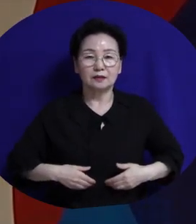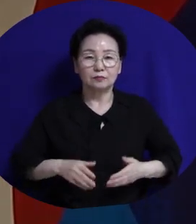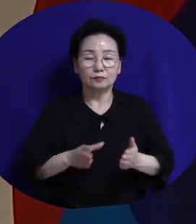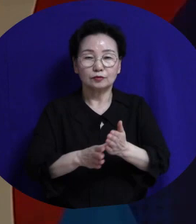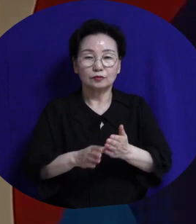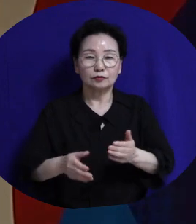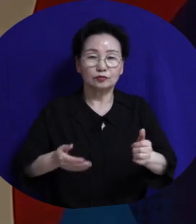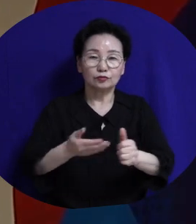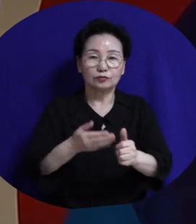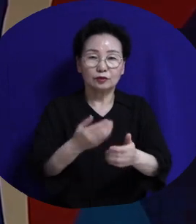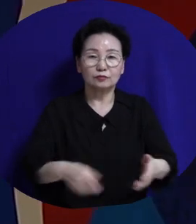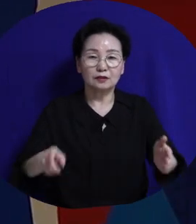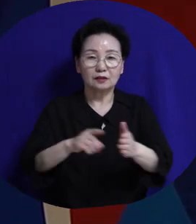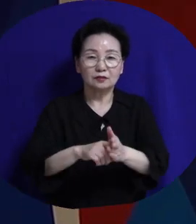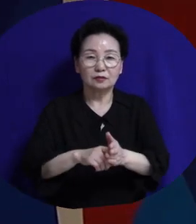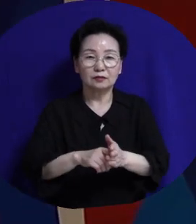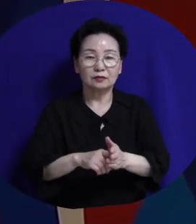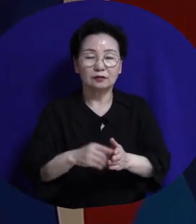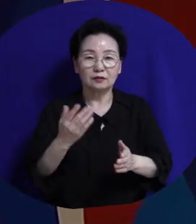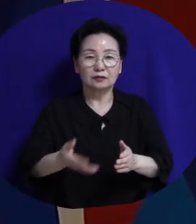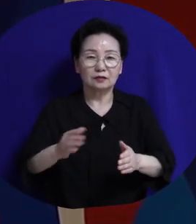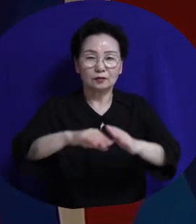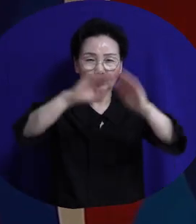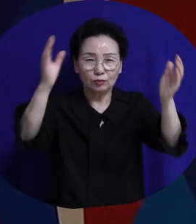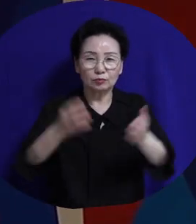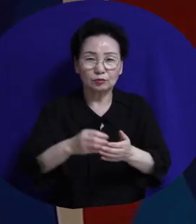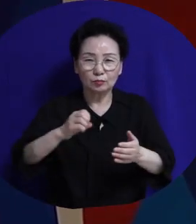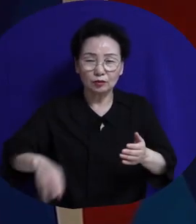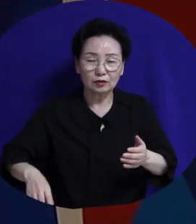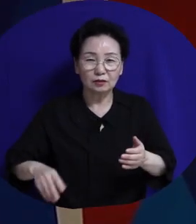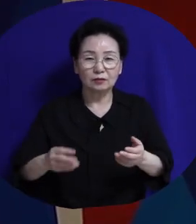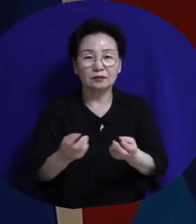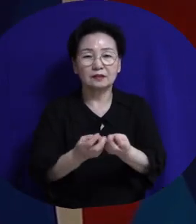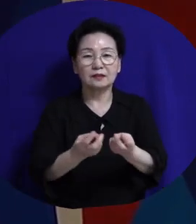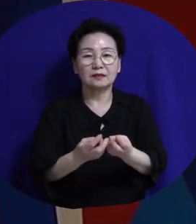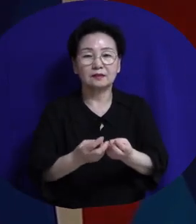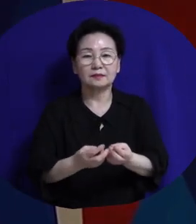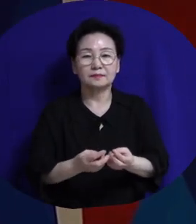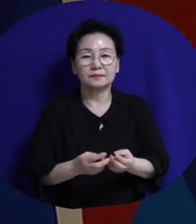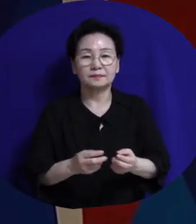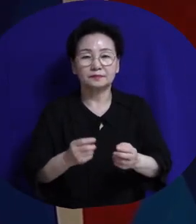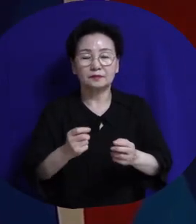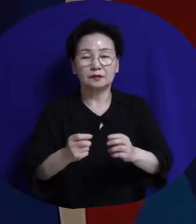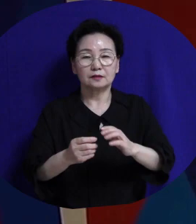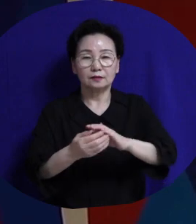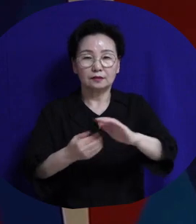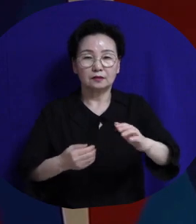줬는데 이걸 다 잊어먹었다는 겁니다. 고린도전서 12장.